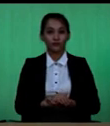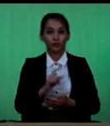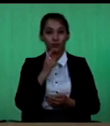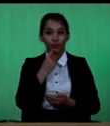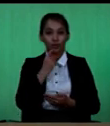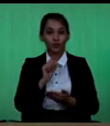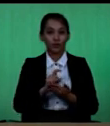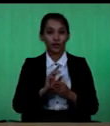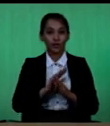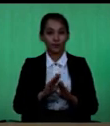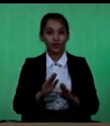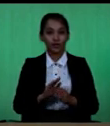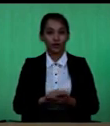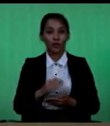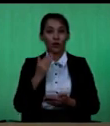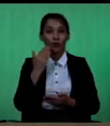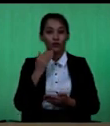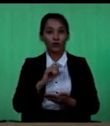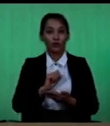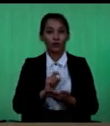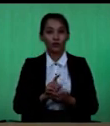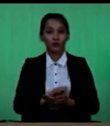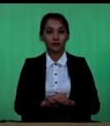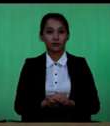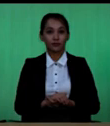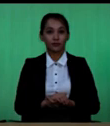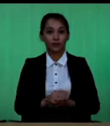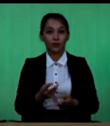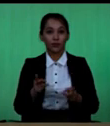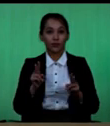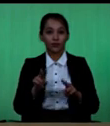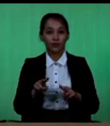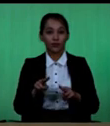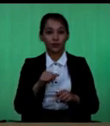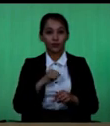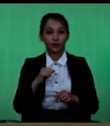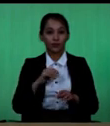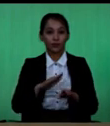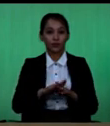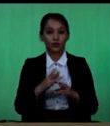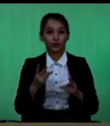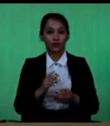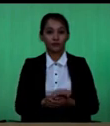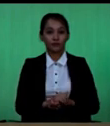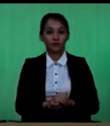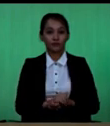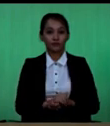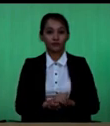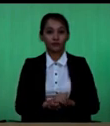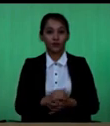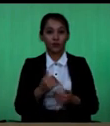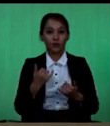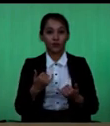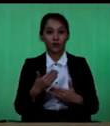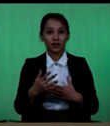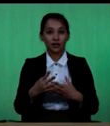masala emas, u bir yo'l bilan yechiladi. Qolgani esa mustaqil ravishda yeching. Endi